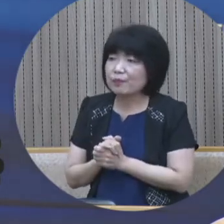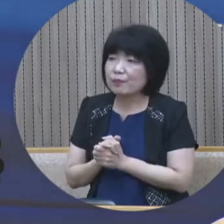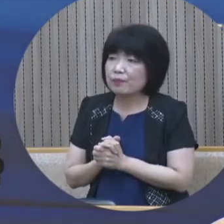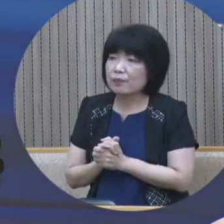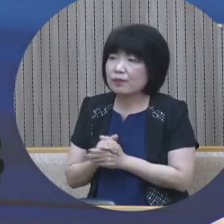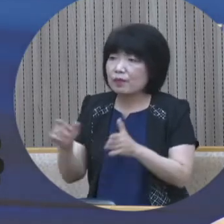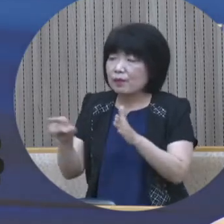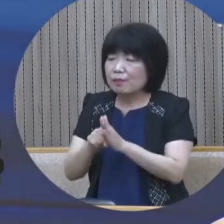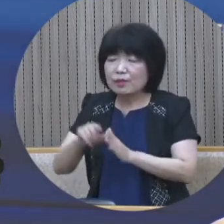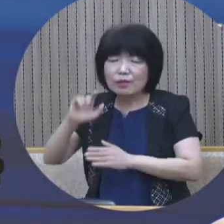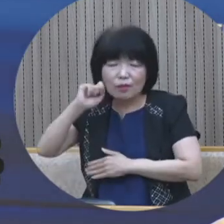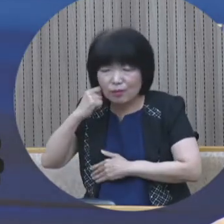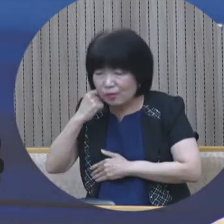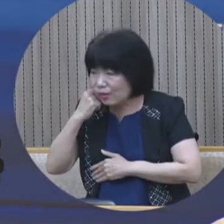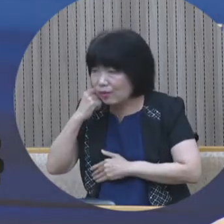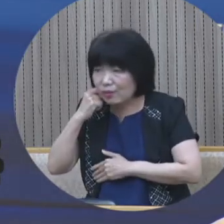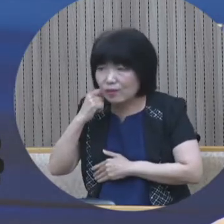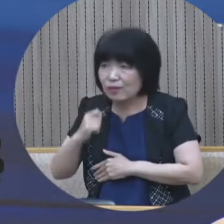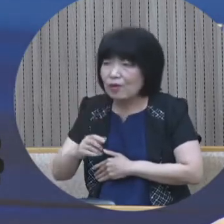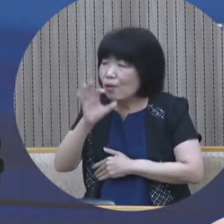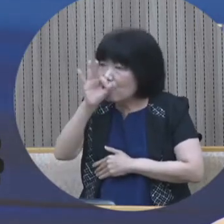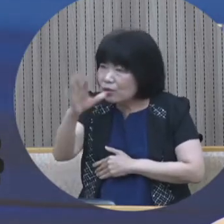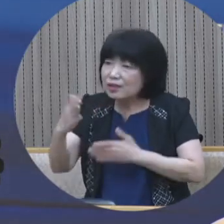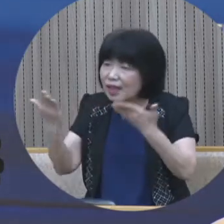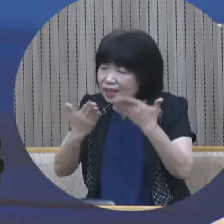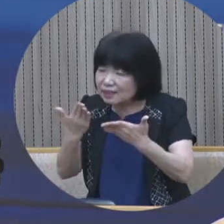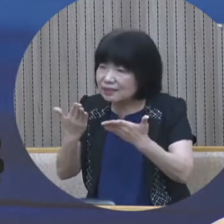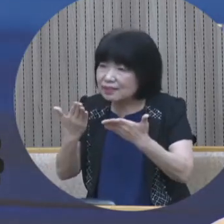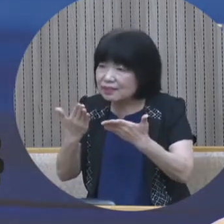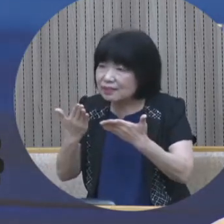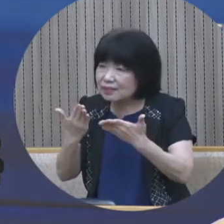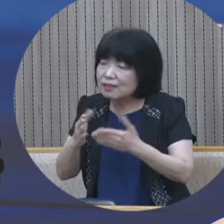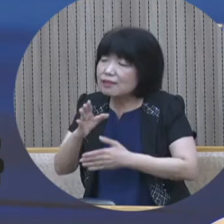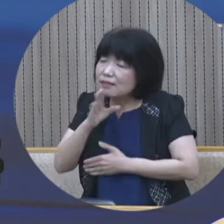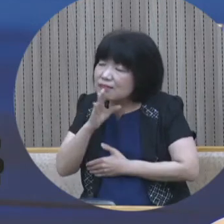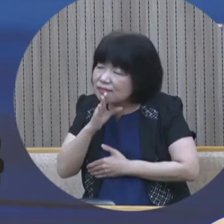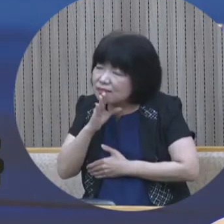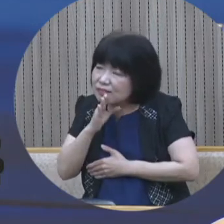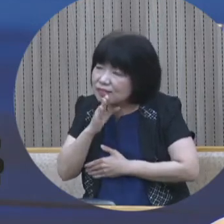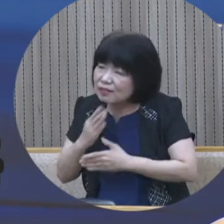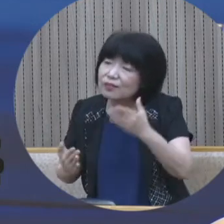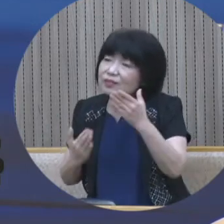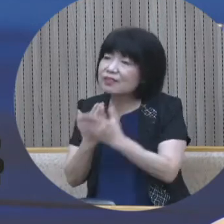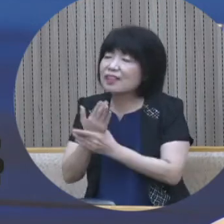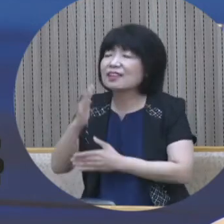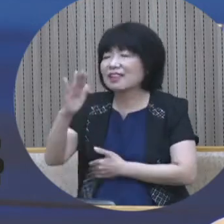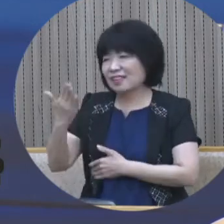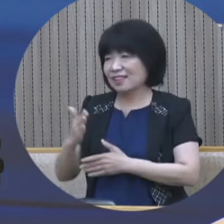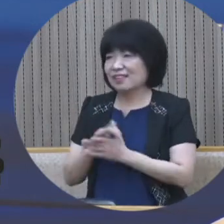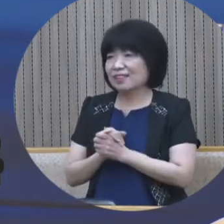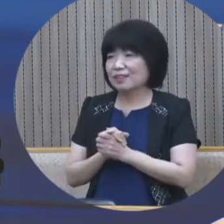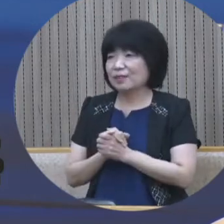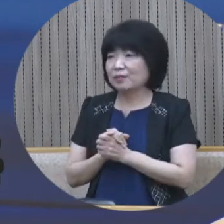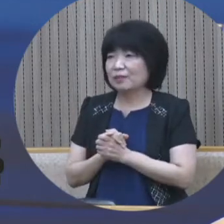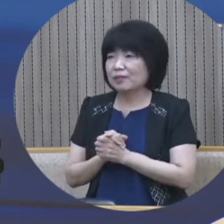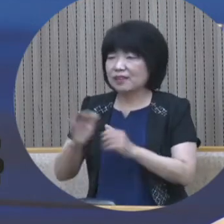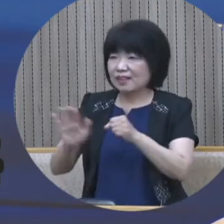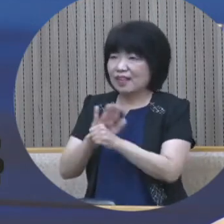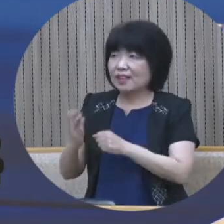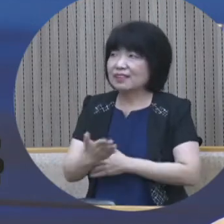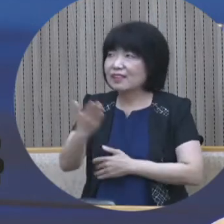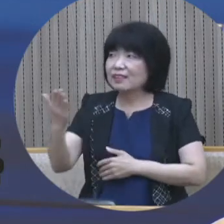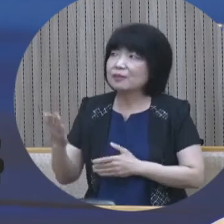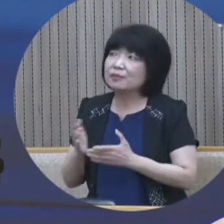믿기 어렵고 있을 수 없는 일이 실제로 일어난 겁니다. 사랑하는